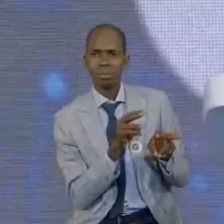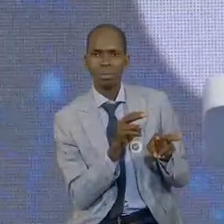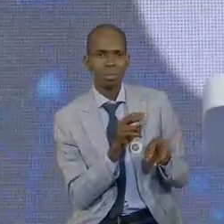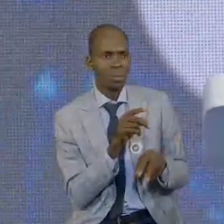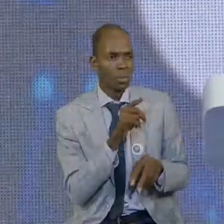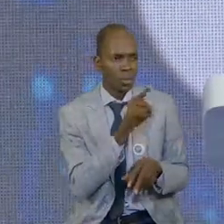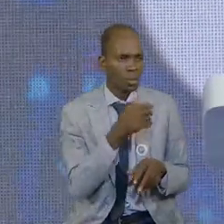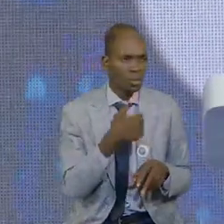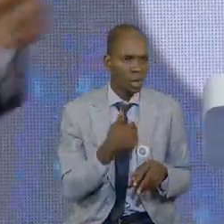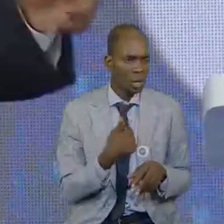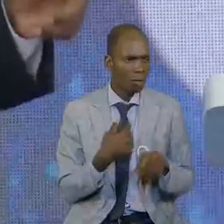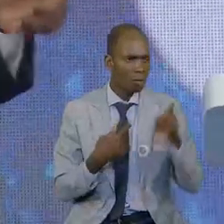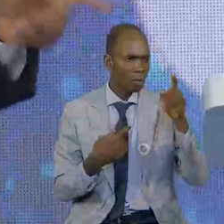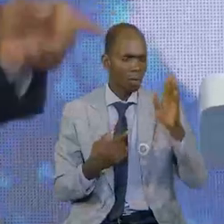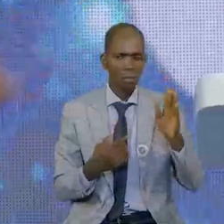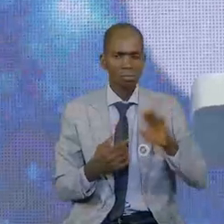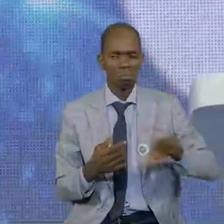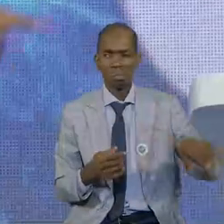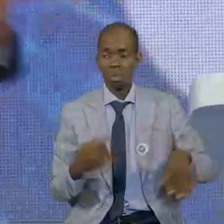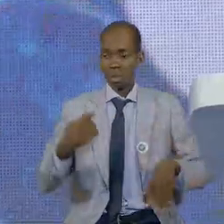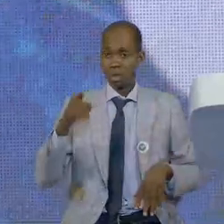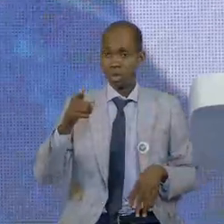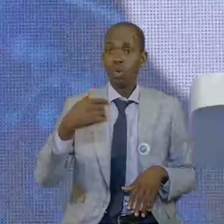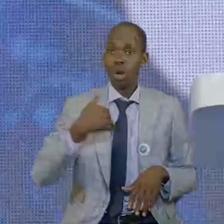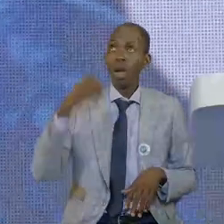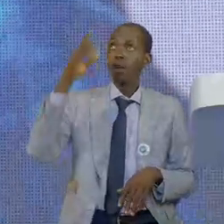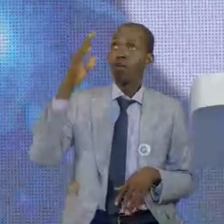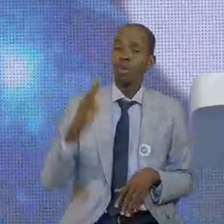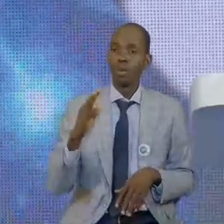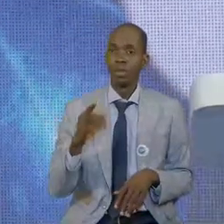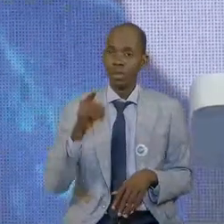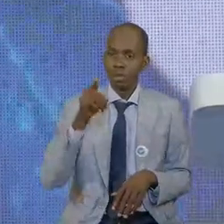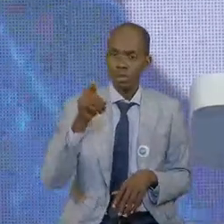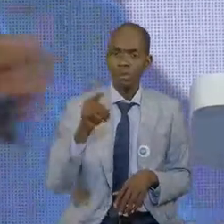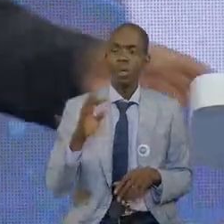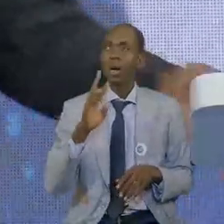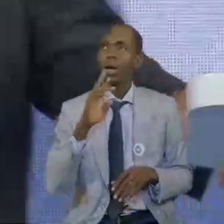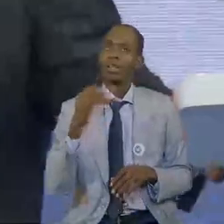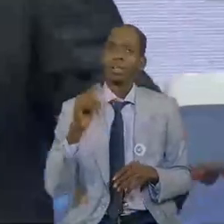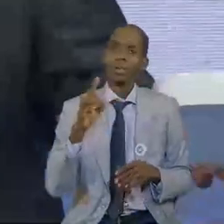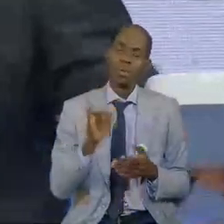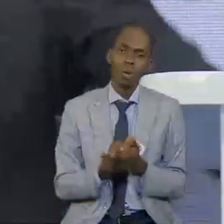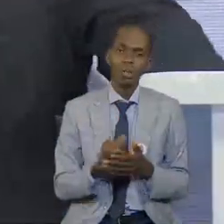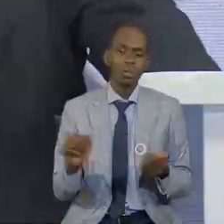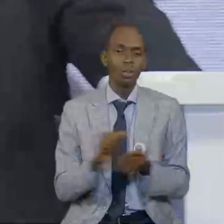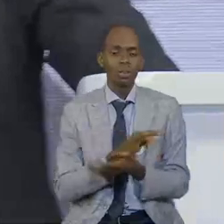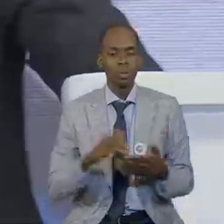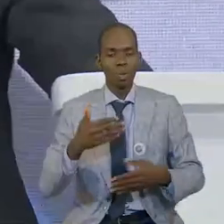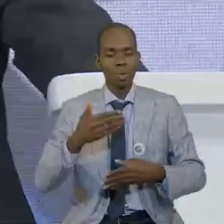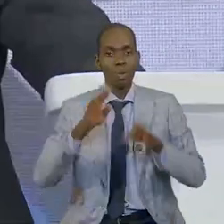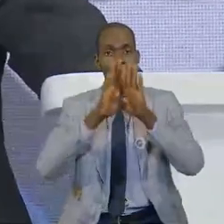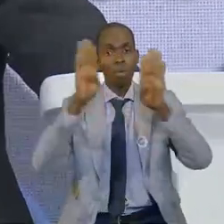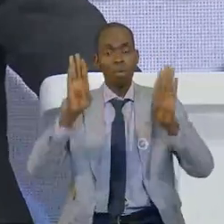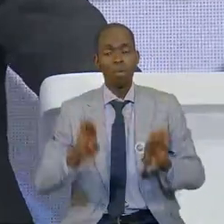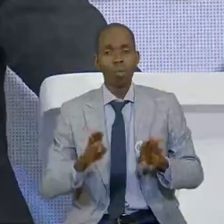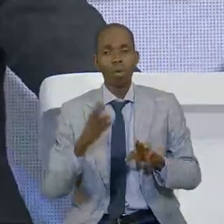Toi, tu as Dieu. You are the one that demolished the wall of Jericho. Toi, tu as celui qui a renversé les murailles you de Jéricho. One that opened